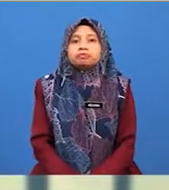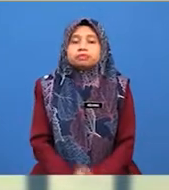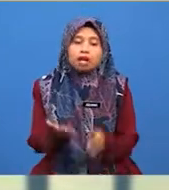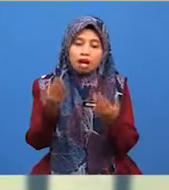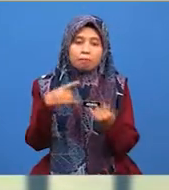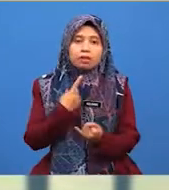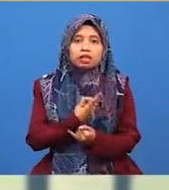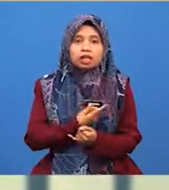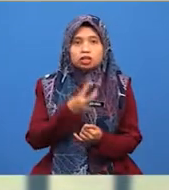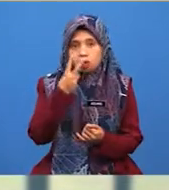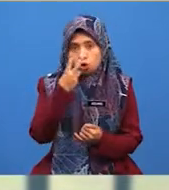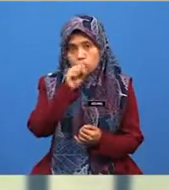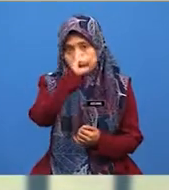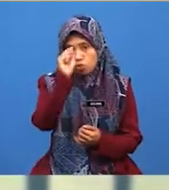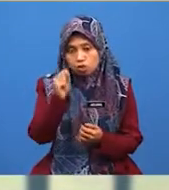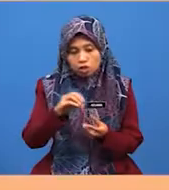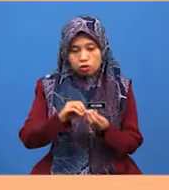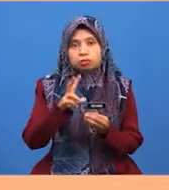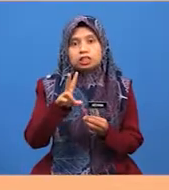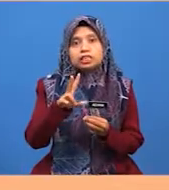Mari kita tengok soalan yang ketiga pula.